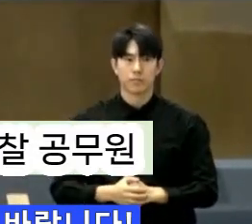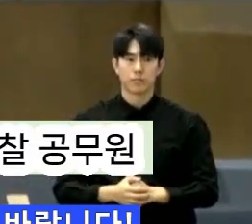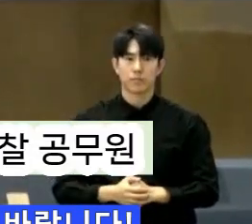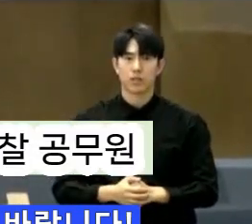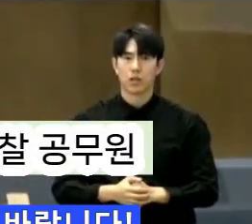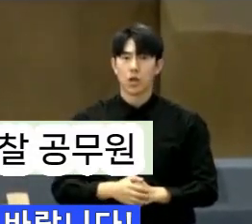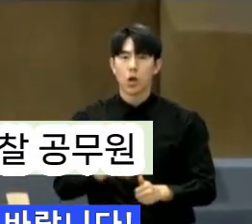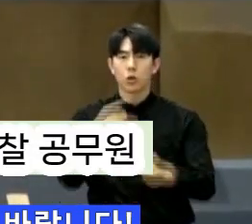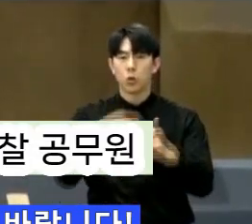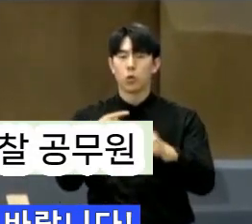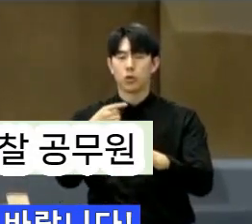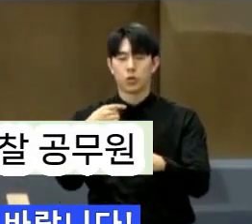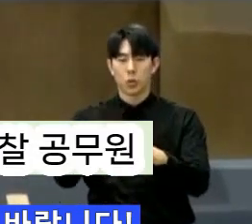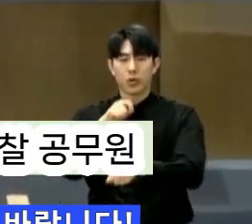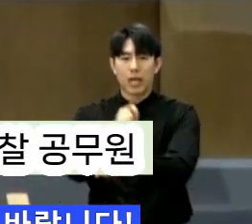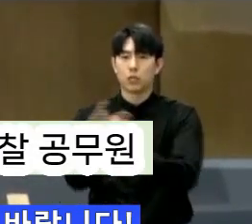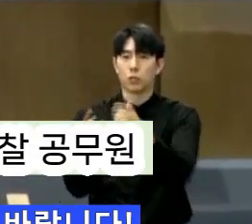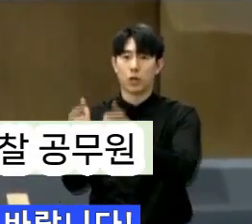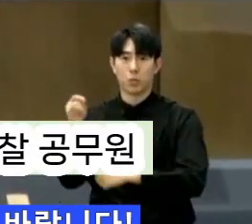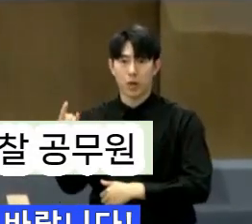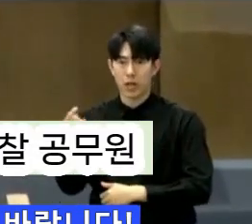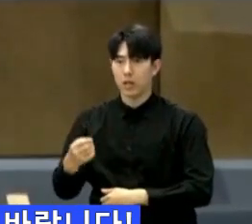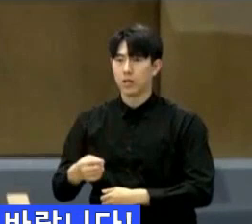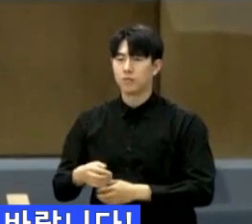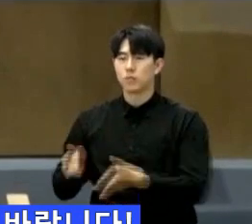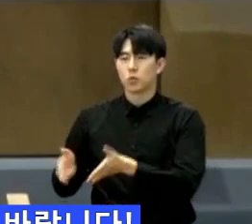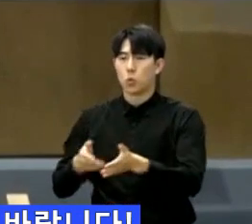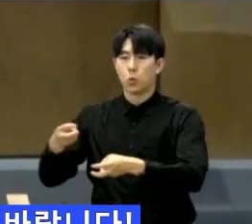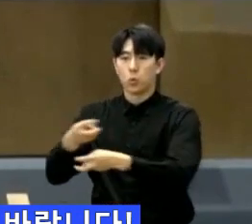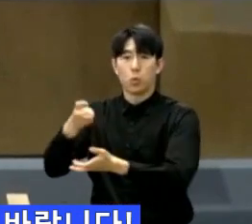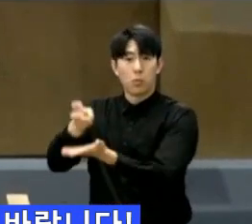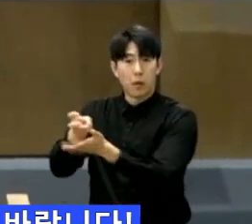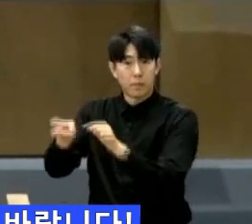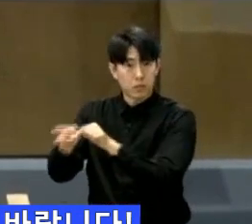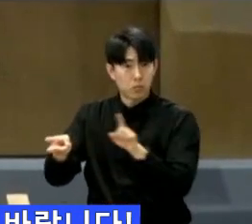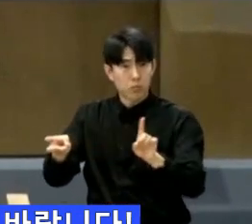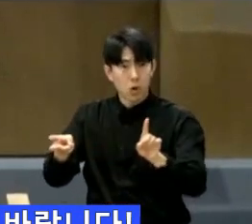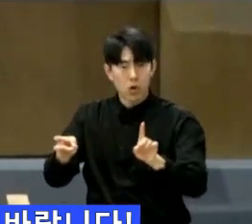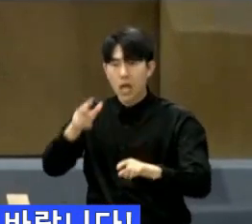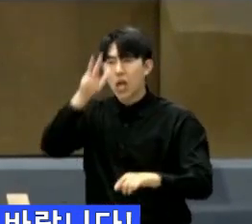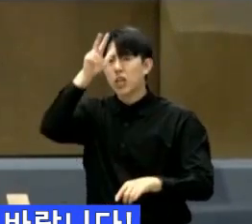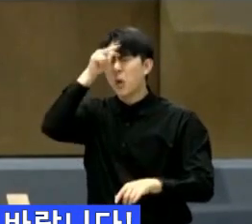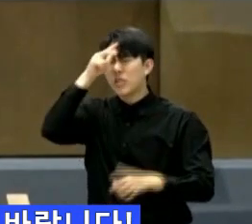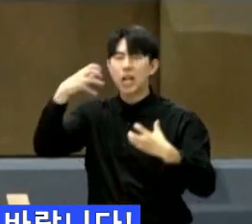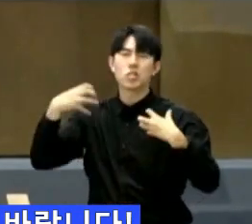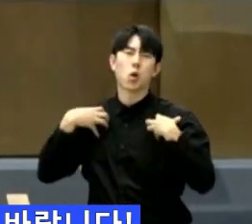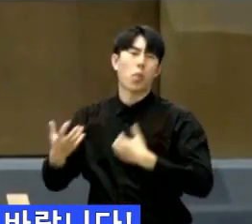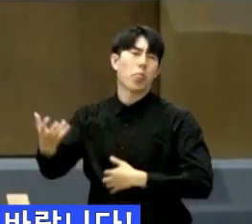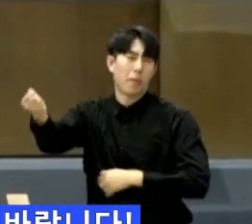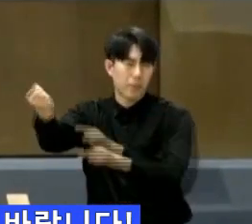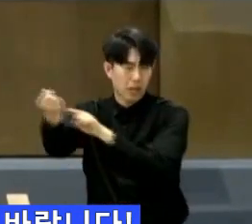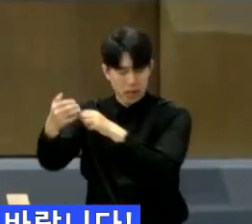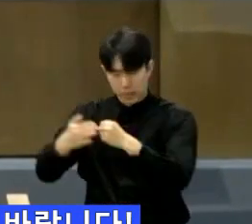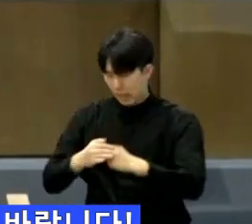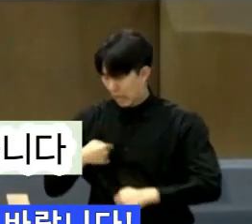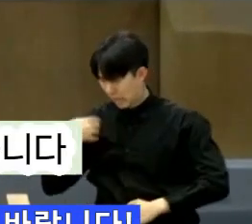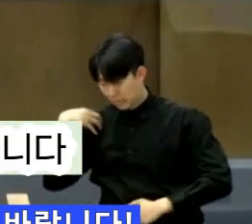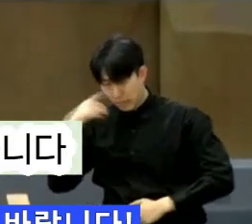담당하는 교육행정위원회는 도로교통법과 경찰공무원 임용령이 경찰청 소관 법령이기 때문에 자신의 소관이